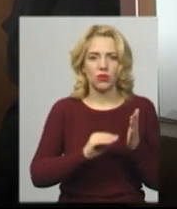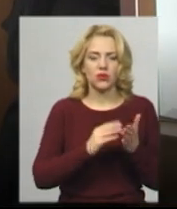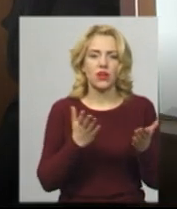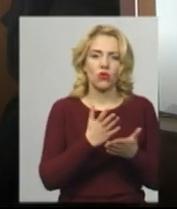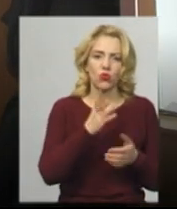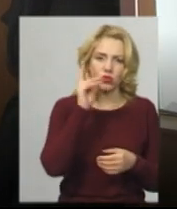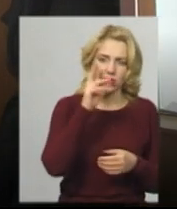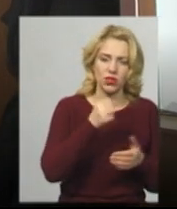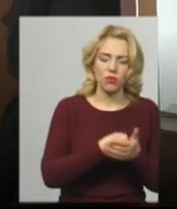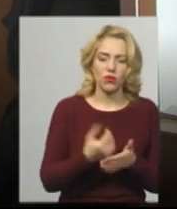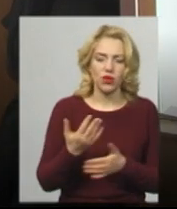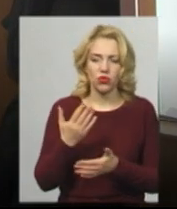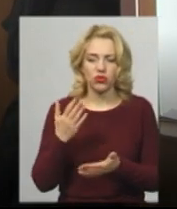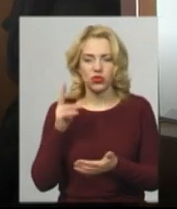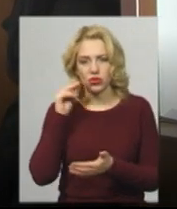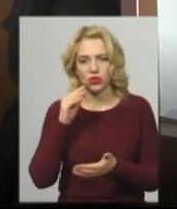знаходився на лікуванні,